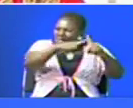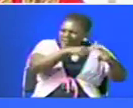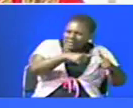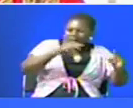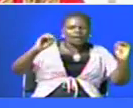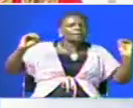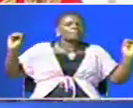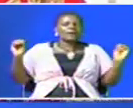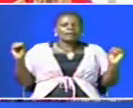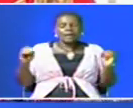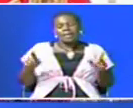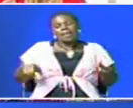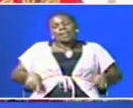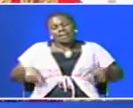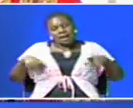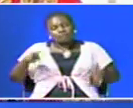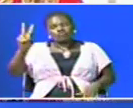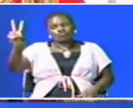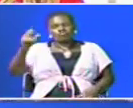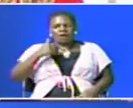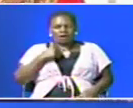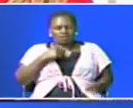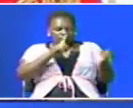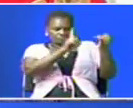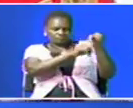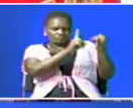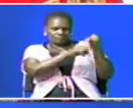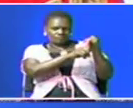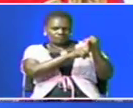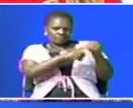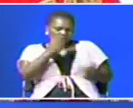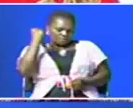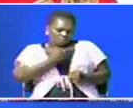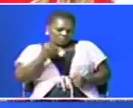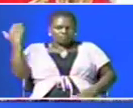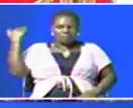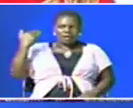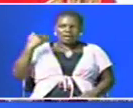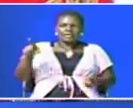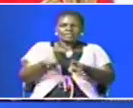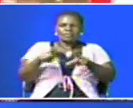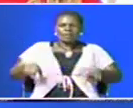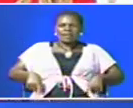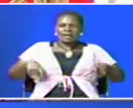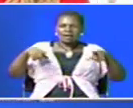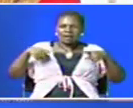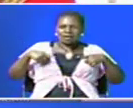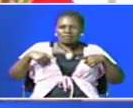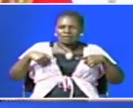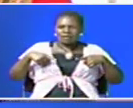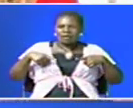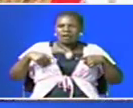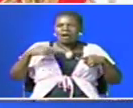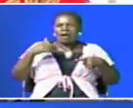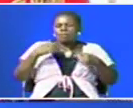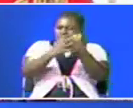Naam. Kuna maisha ya mara mbili mwaka. Kuna maisha ya visu na mapanga. Kuna maisha ya kuwa tunacho leo hatuna